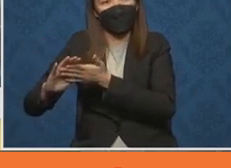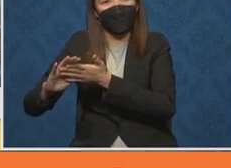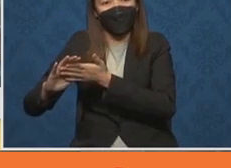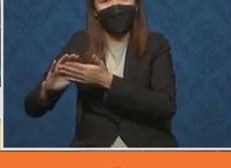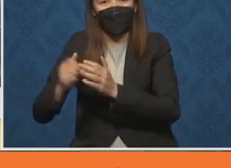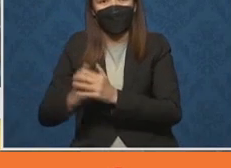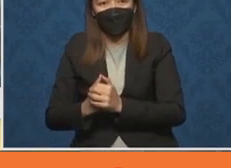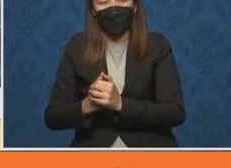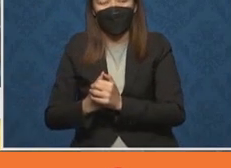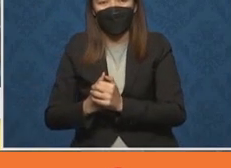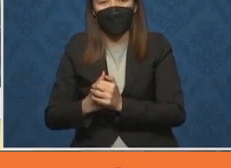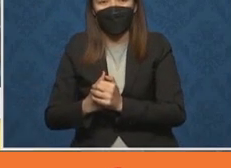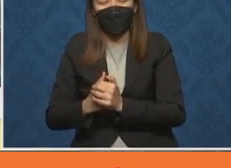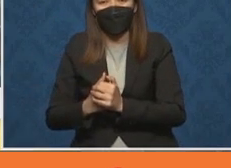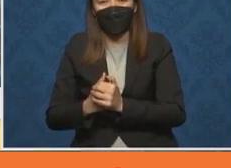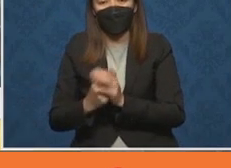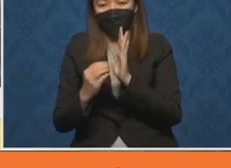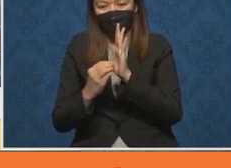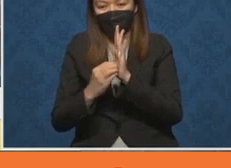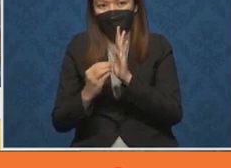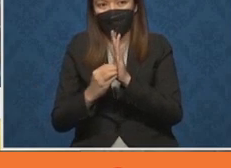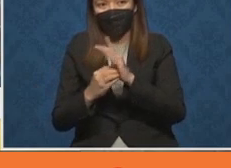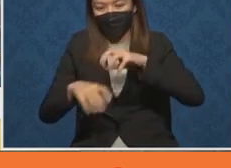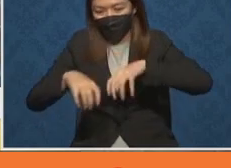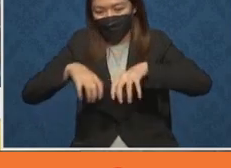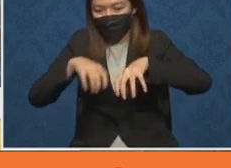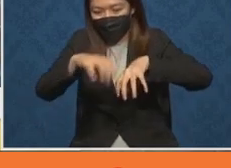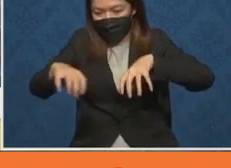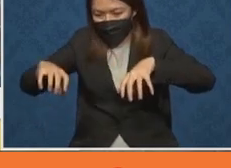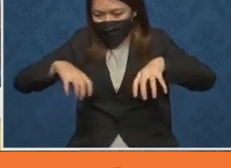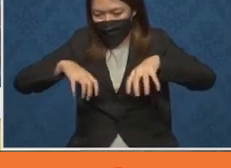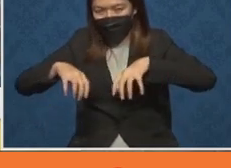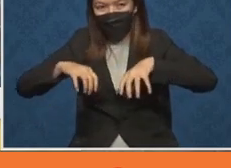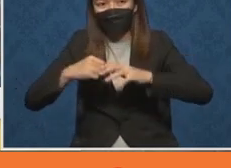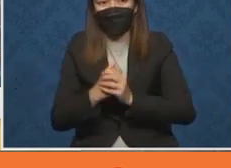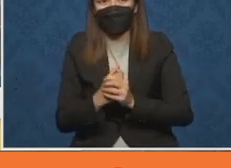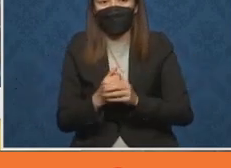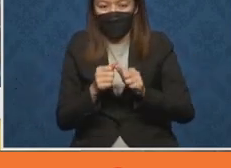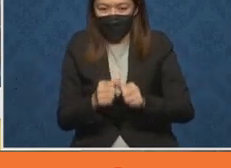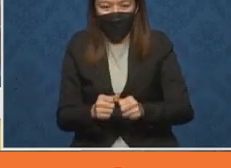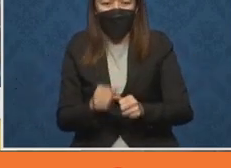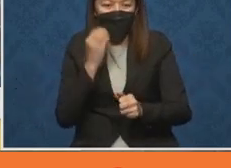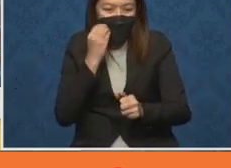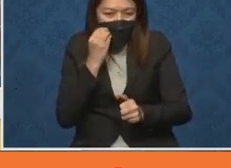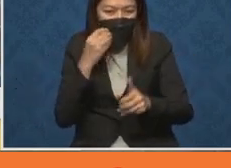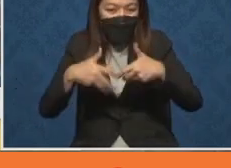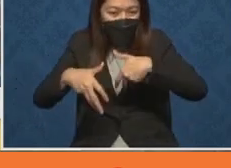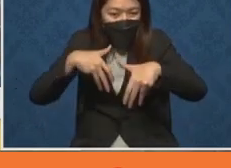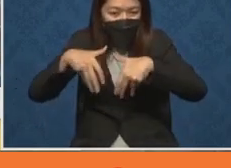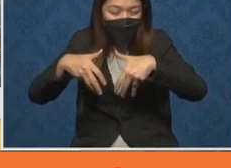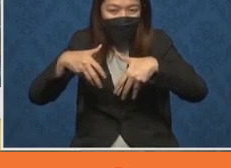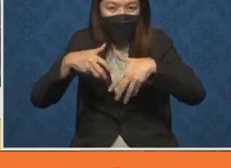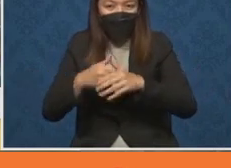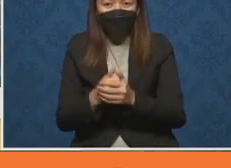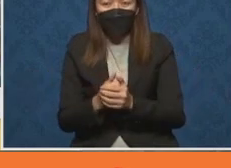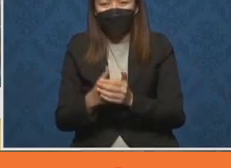ผ่างเมืองรวมของกอทโม Artem A La ประทบัน บอกว่า พ้นที่นี้ครัเป็ปื้นที่อยู่อาศัย หนาแน่นต่ำที่เขาเรีกวา ส